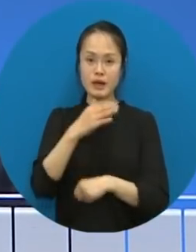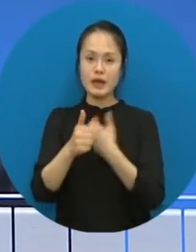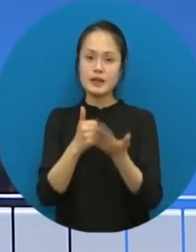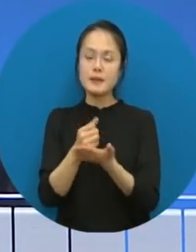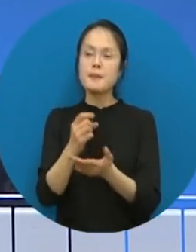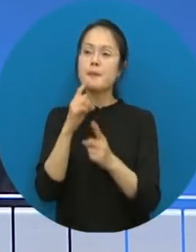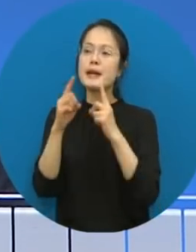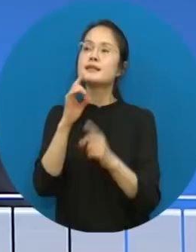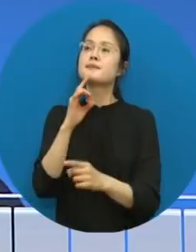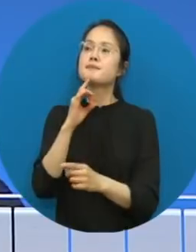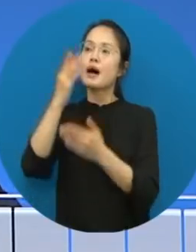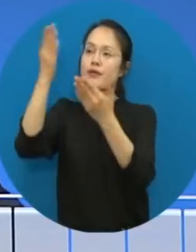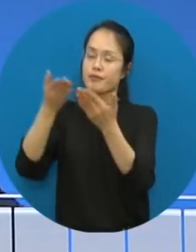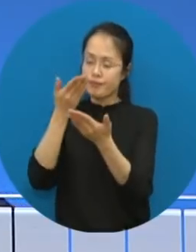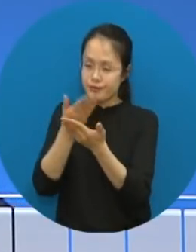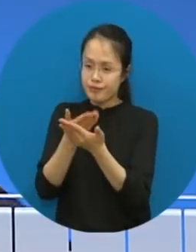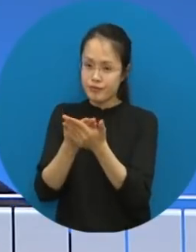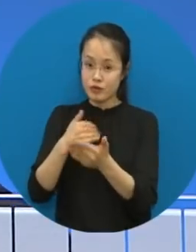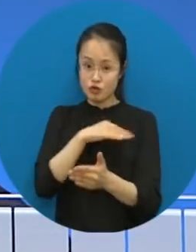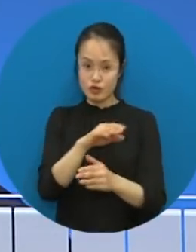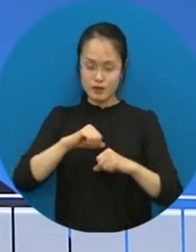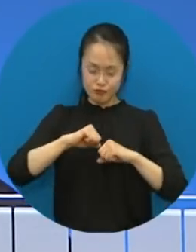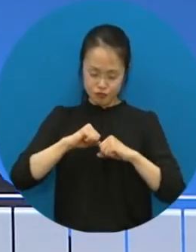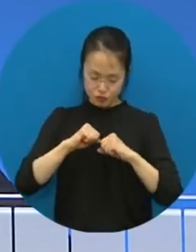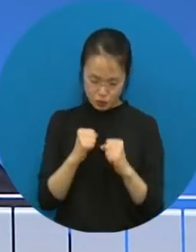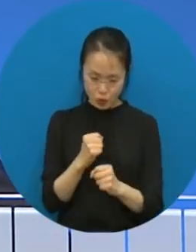하시옵소서. 우리가 순종하겠나이다.